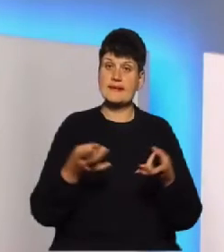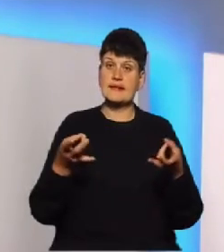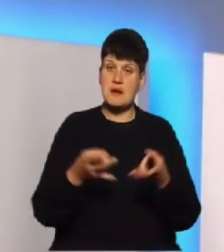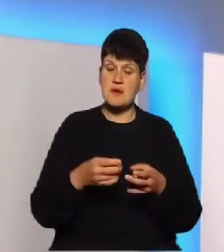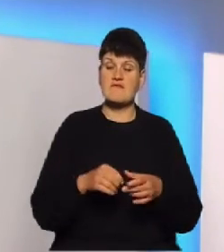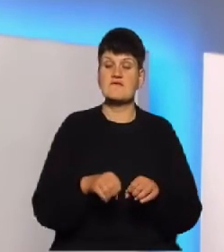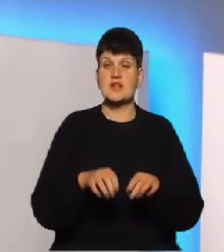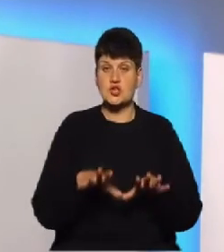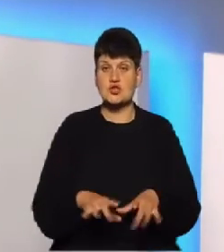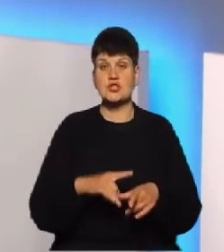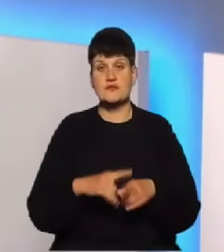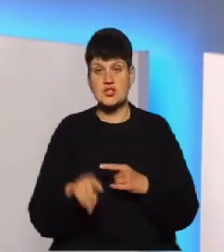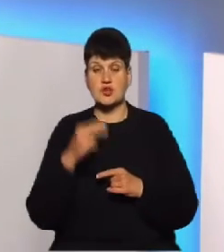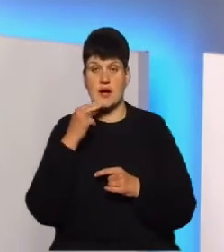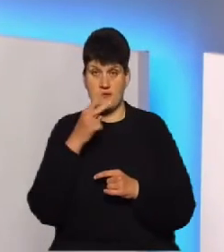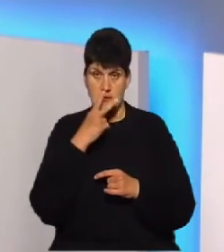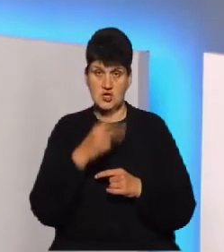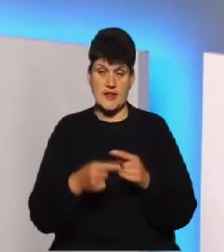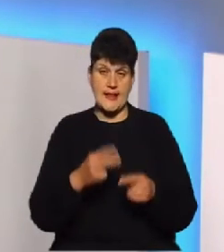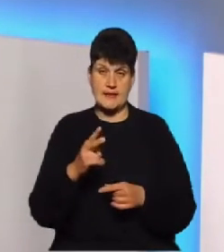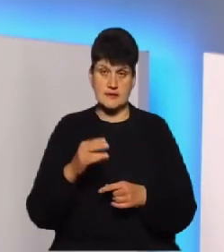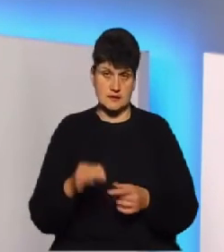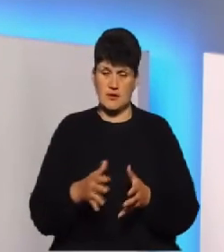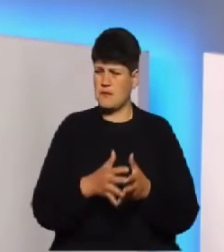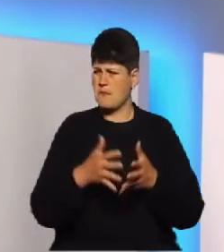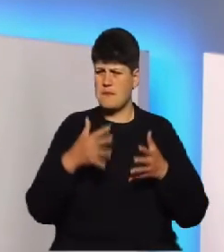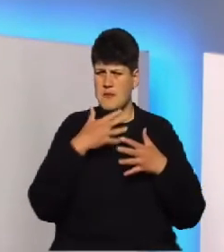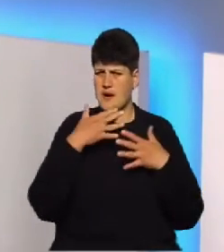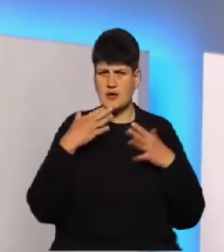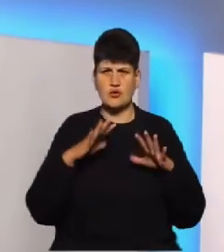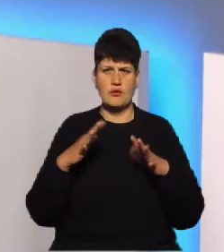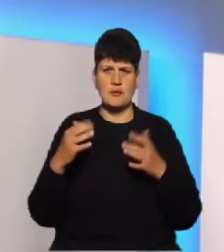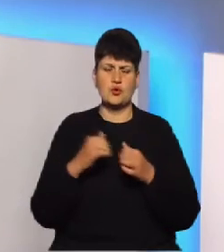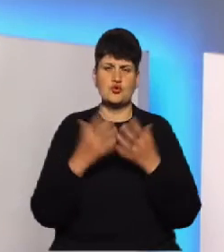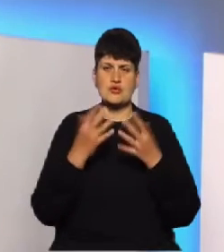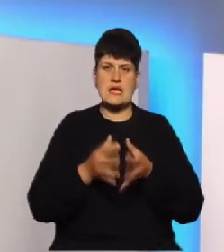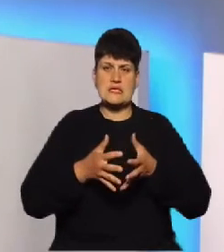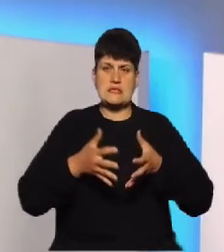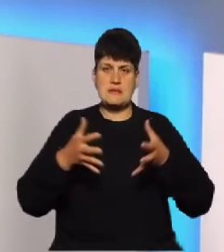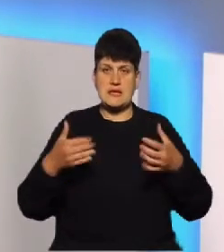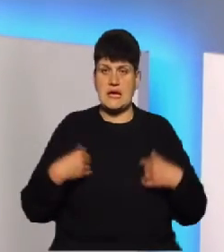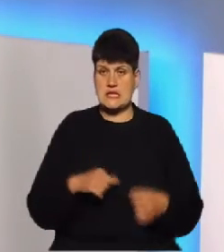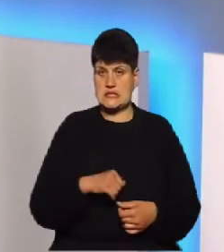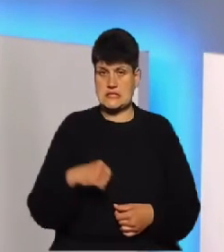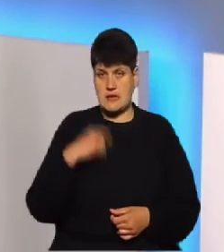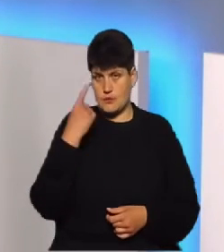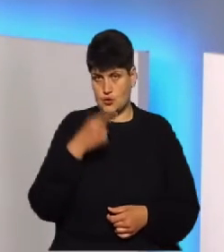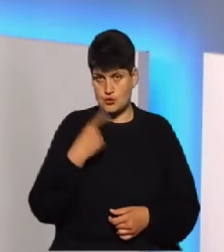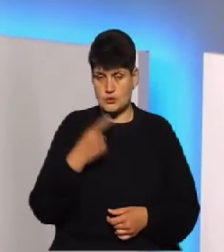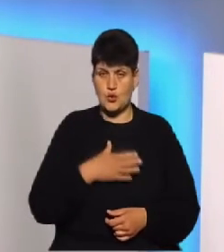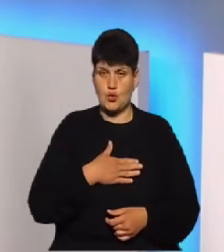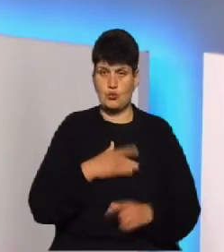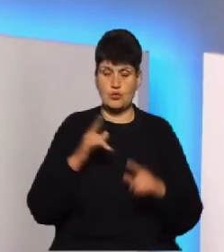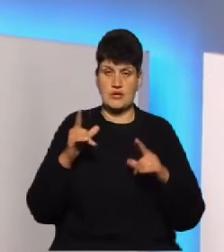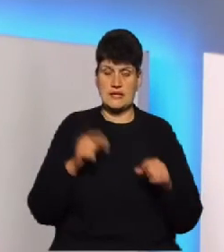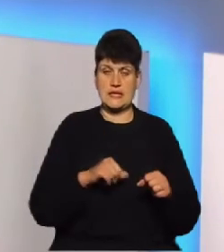що, ну, ви бачите, які наслідки. Зараз подивиться по Україні дуже багато випадків. Їх кожного дня все збільшується. Я сам особисто, чесно кажучи, люблю проїхатись на самокаті, якщо